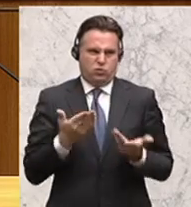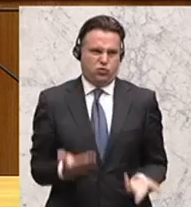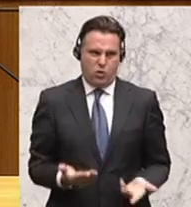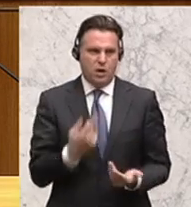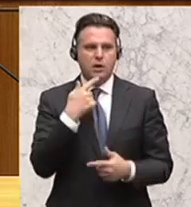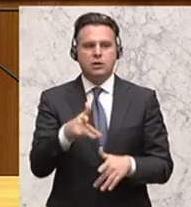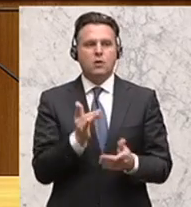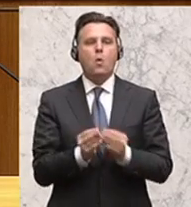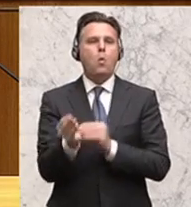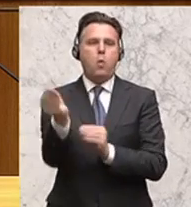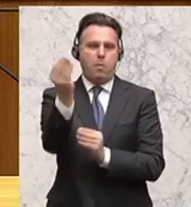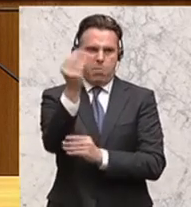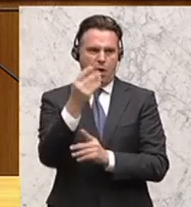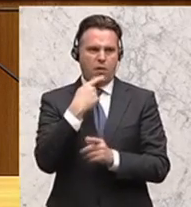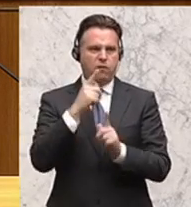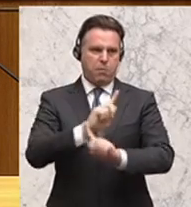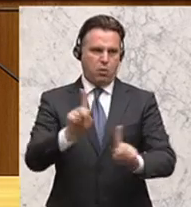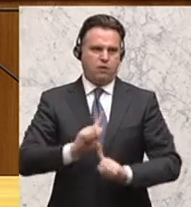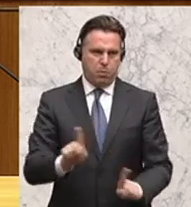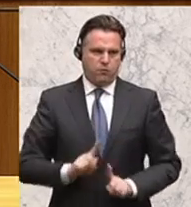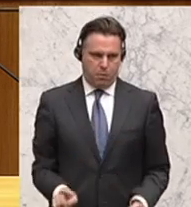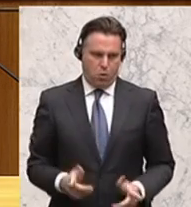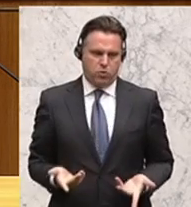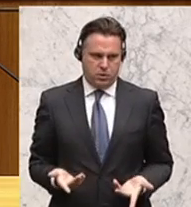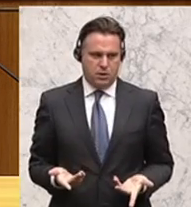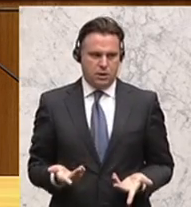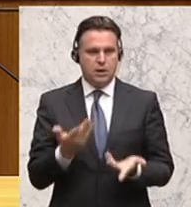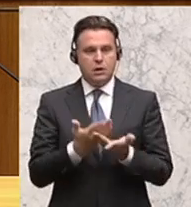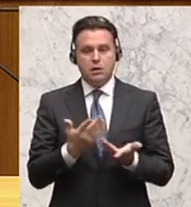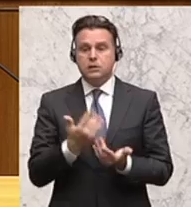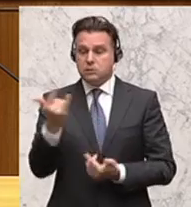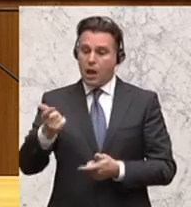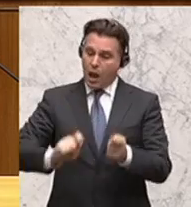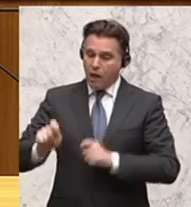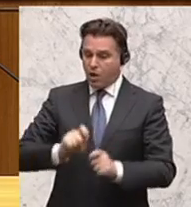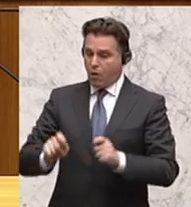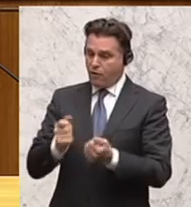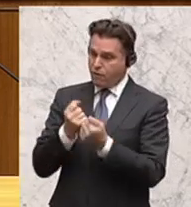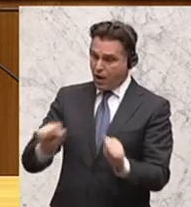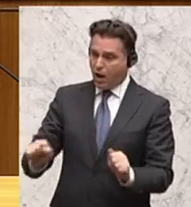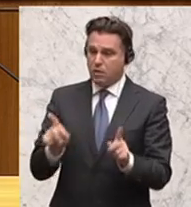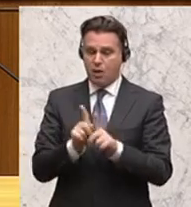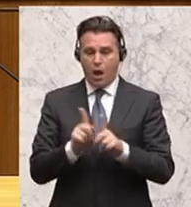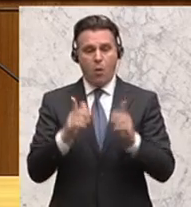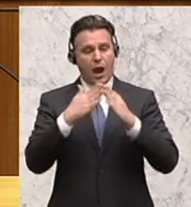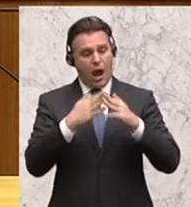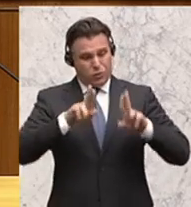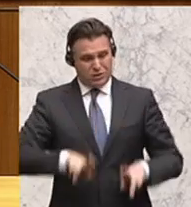ein Verbotsexzess. Die Regelung greift nicht nur in die Erwerbsfreiheit und das grundrechtlich geschützte Hausrecht